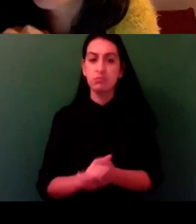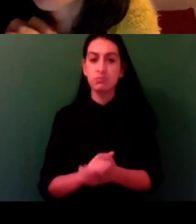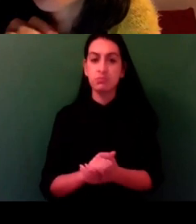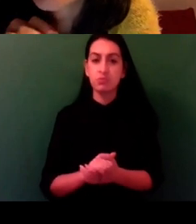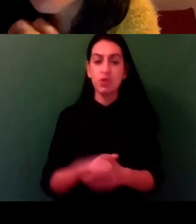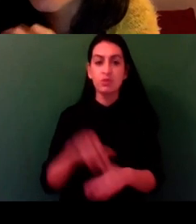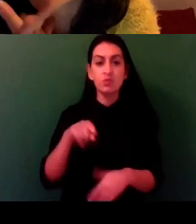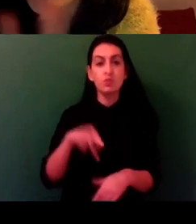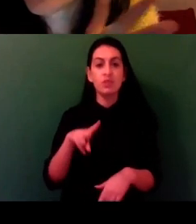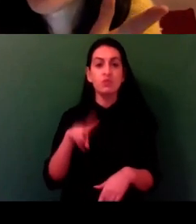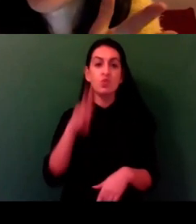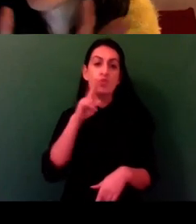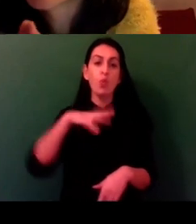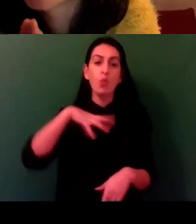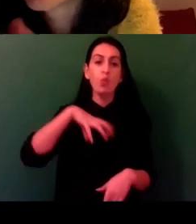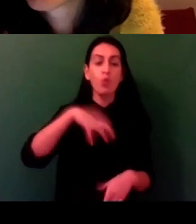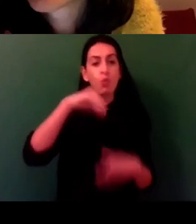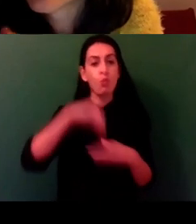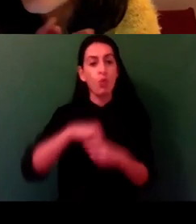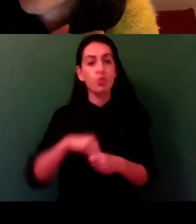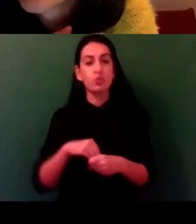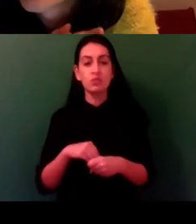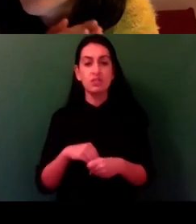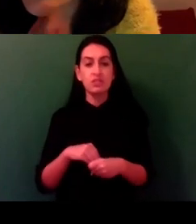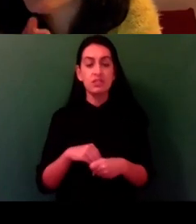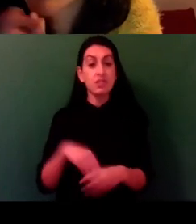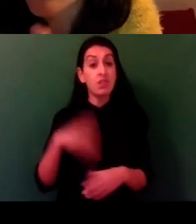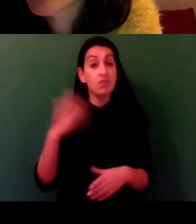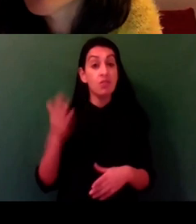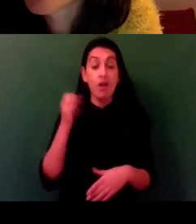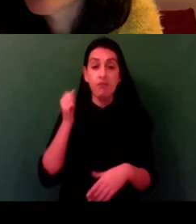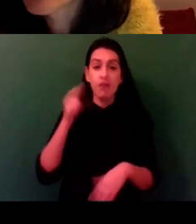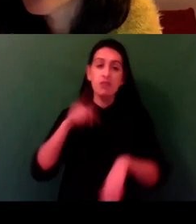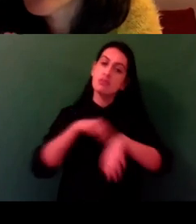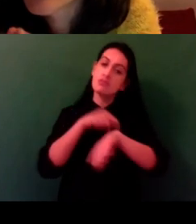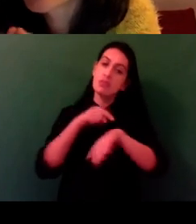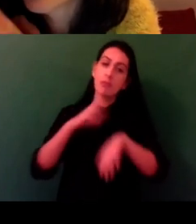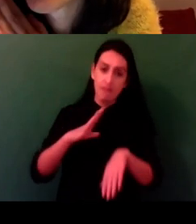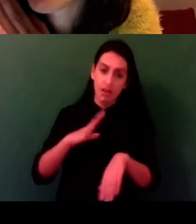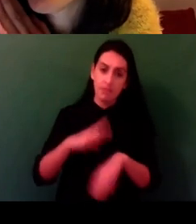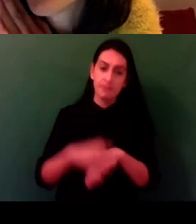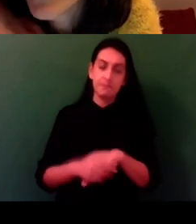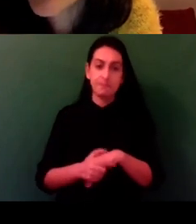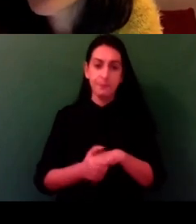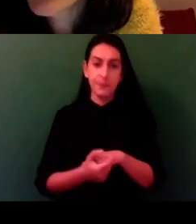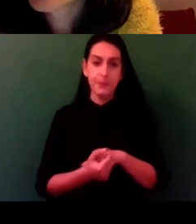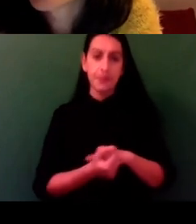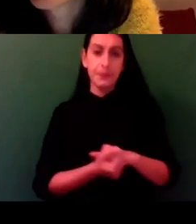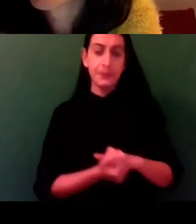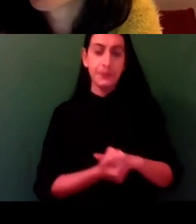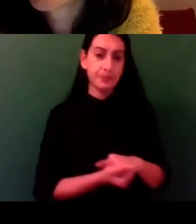için daha geniş bir zaman aralığında daha geniş tartışma fırsatımız olacak. Yine